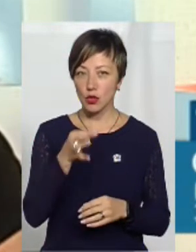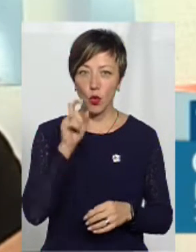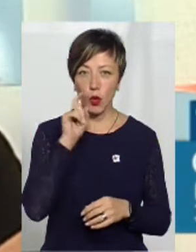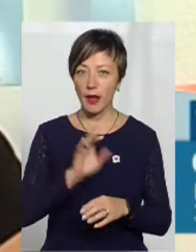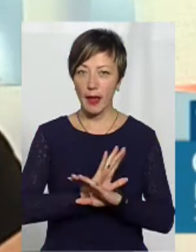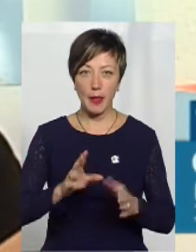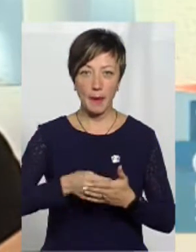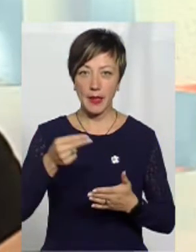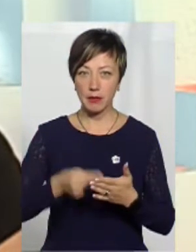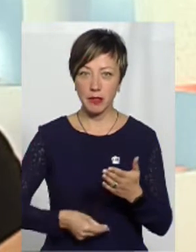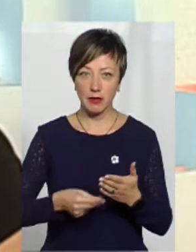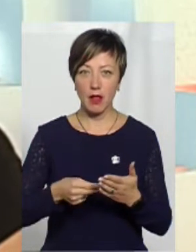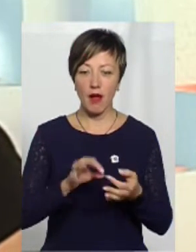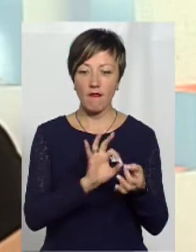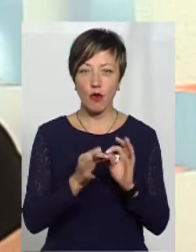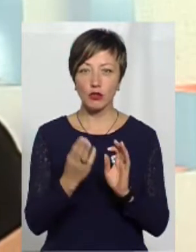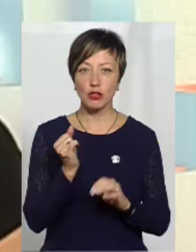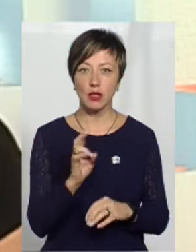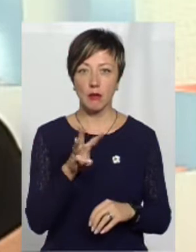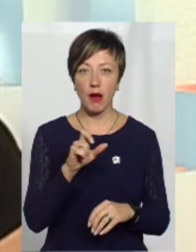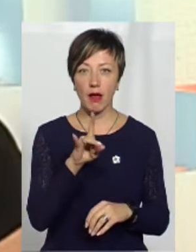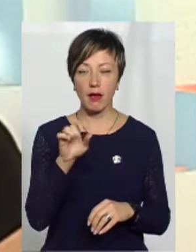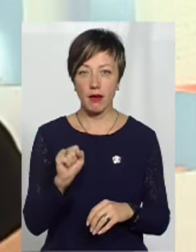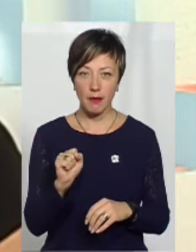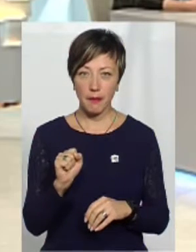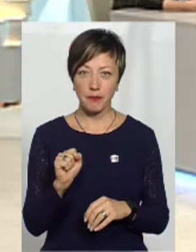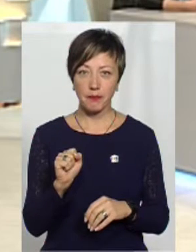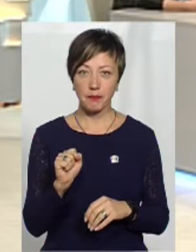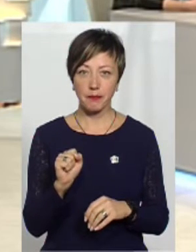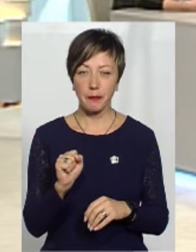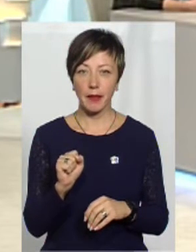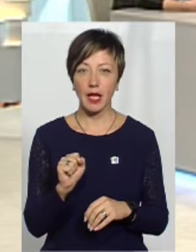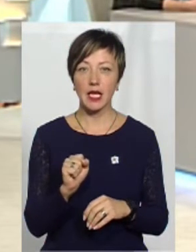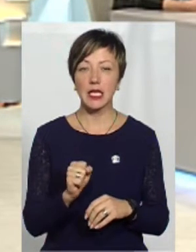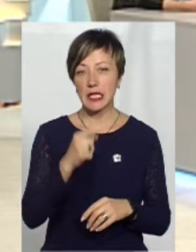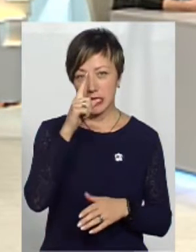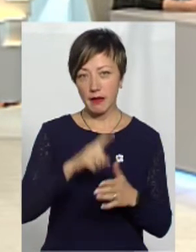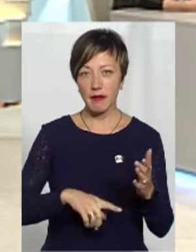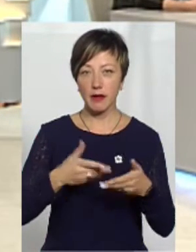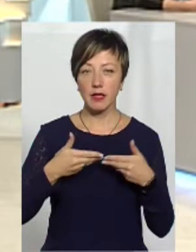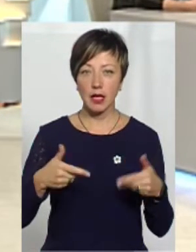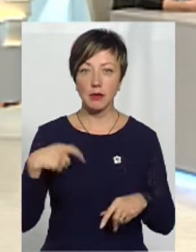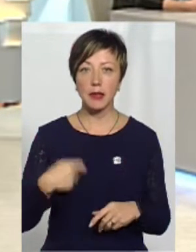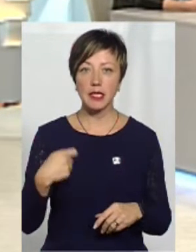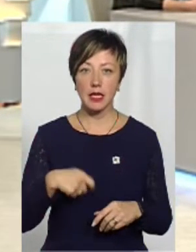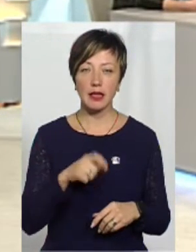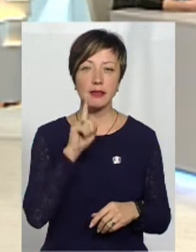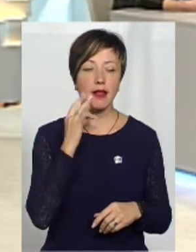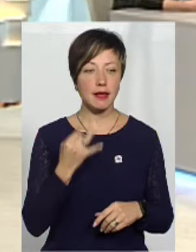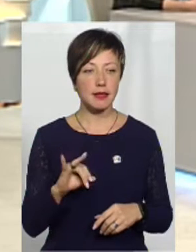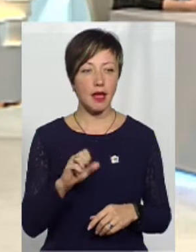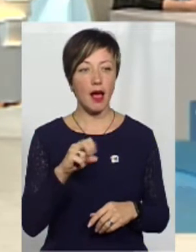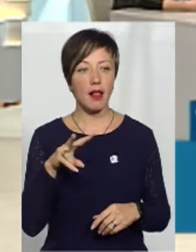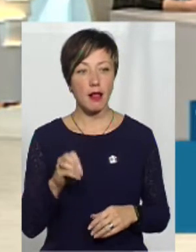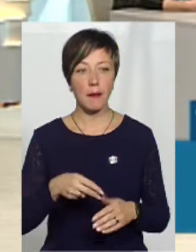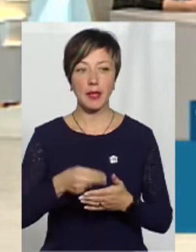не підписувала формули Штайнмайєра, да? Тобто, ну, власне, про що на брифінгу і завірив нас президент Володимир Зеленський, але